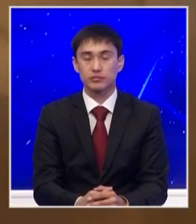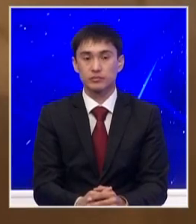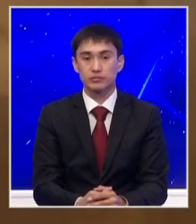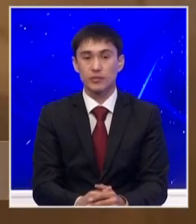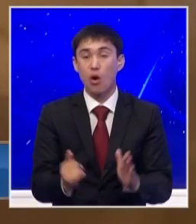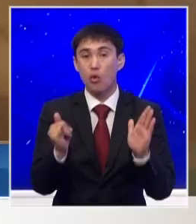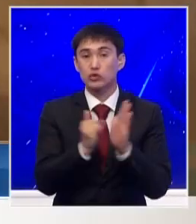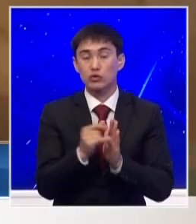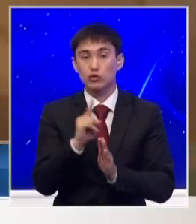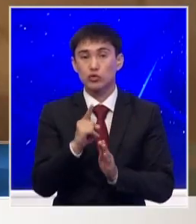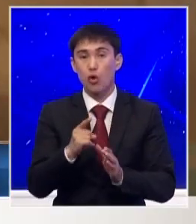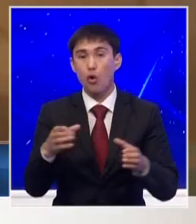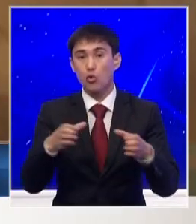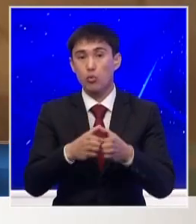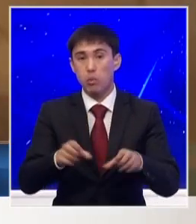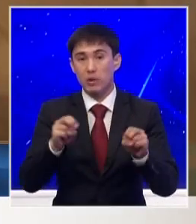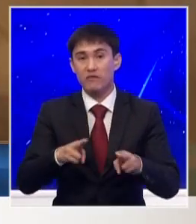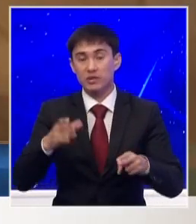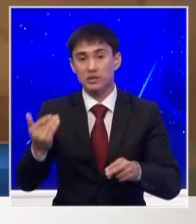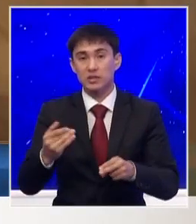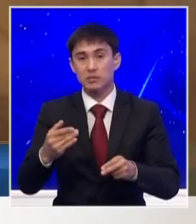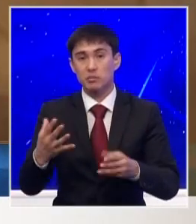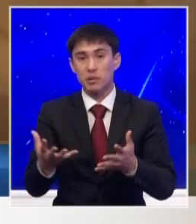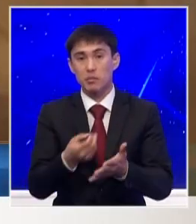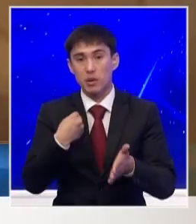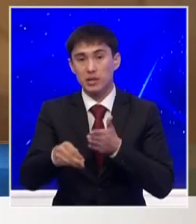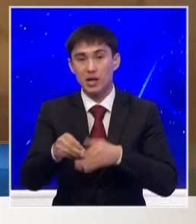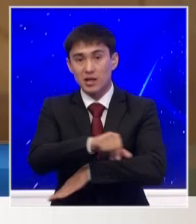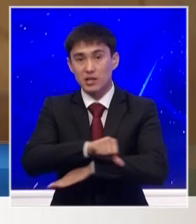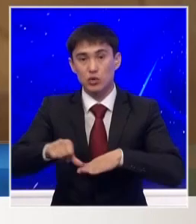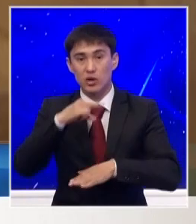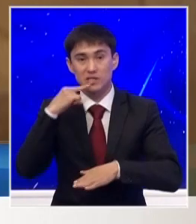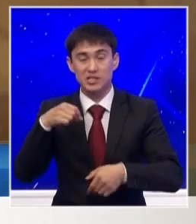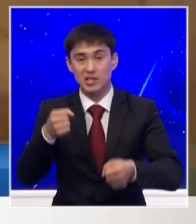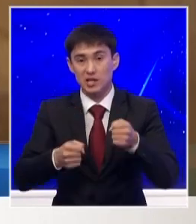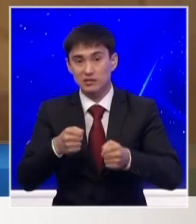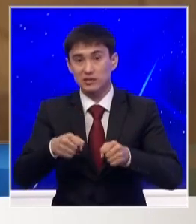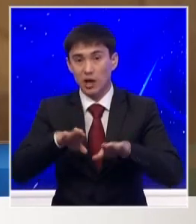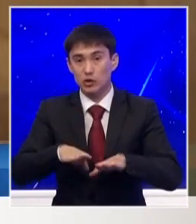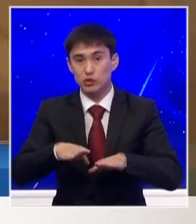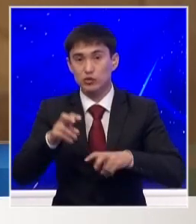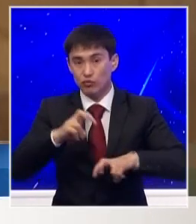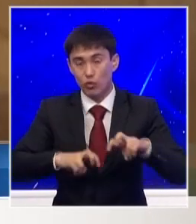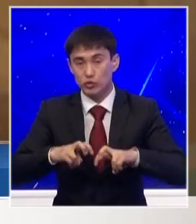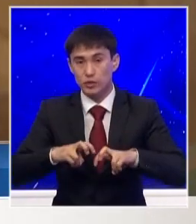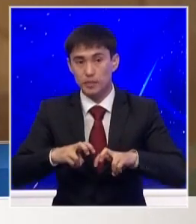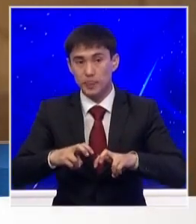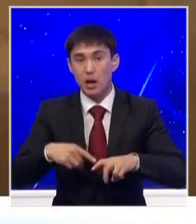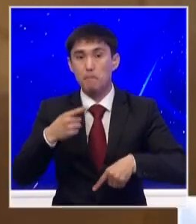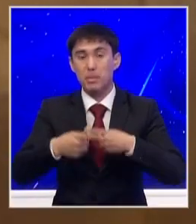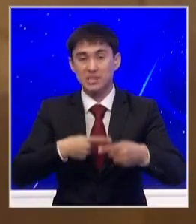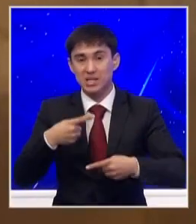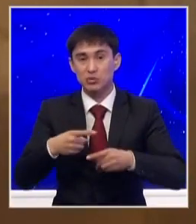Установлено, что группа лиц по предварительному сговору приобретала на территории России транспортные средства, находящиеся в розыске. В